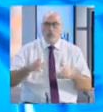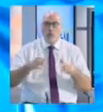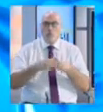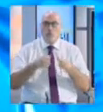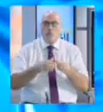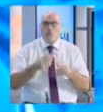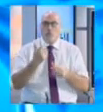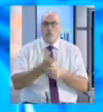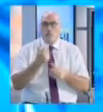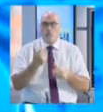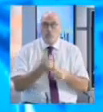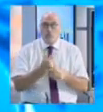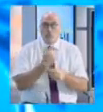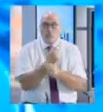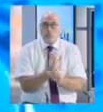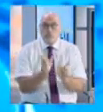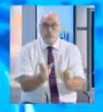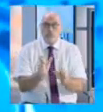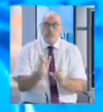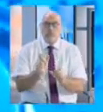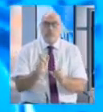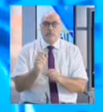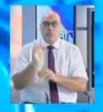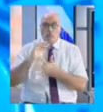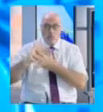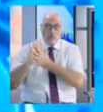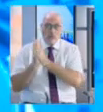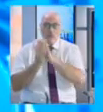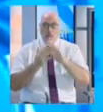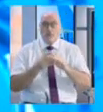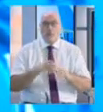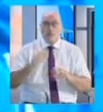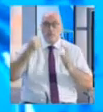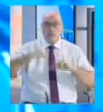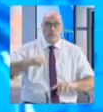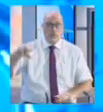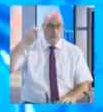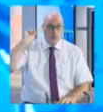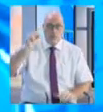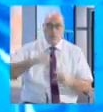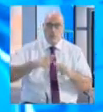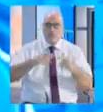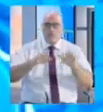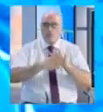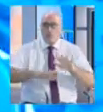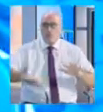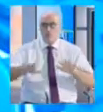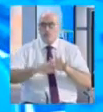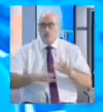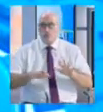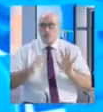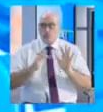الحماية المدنية لمجابهة الحرائق، حيث قدمت له شروحات وافية حول وضعية المناطق التي